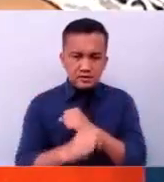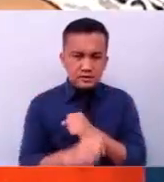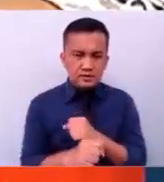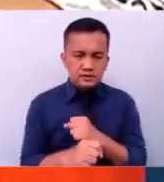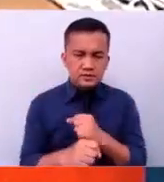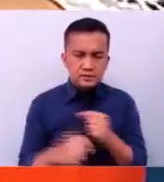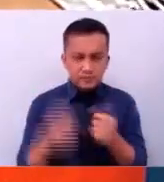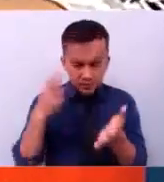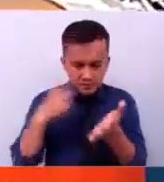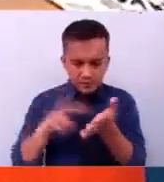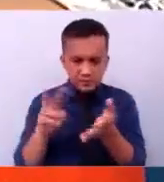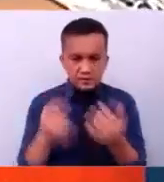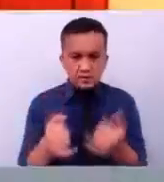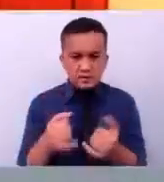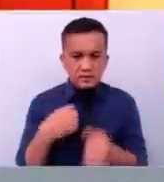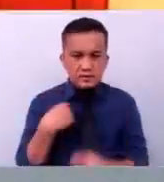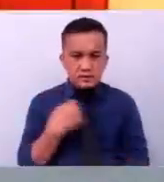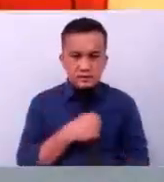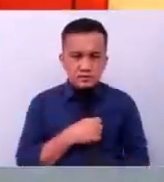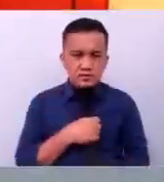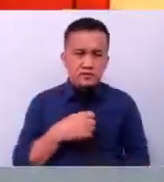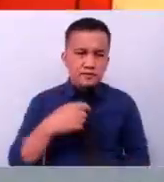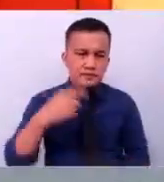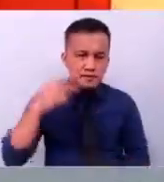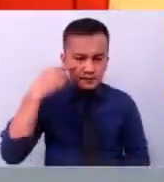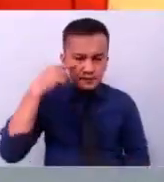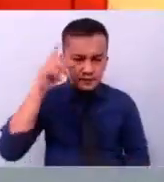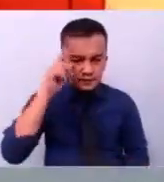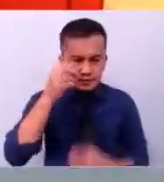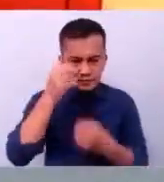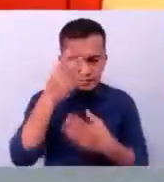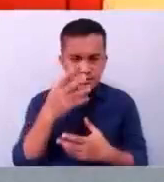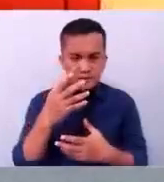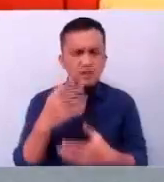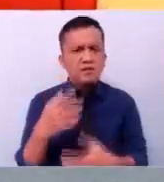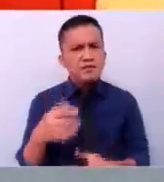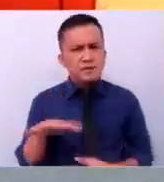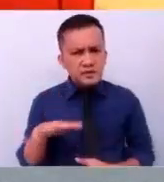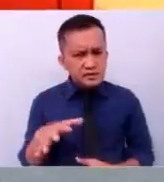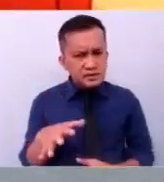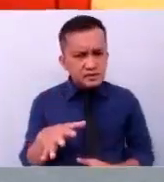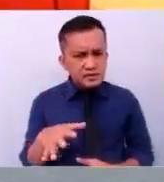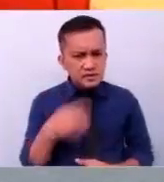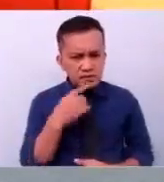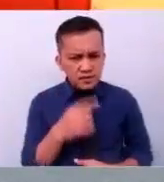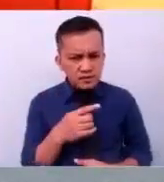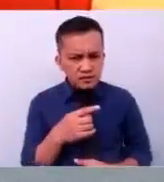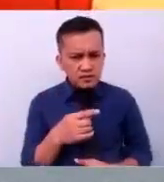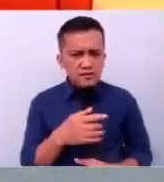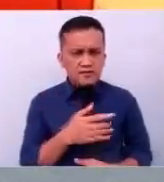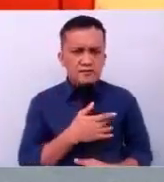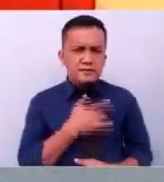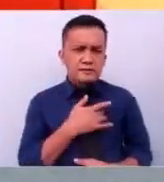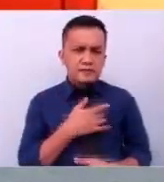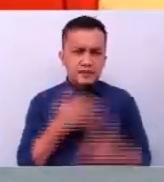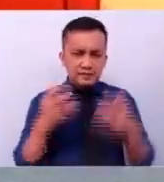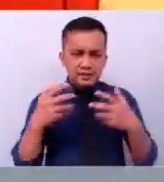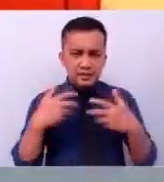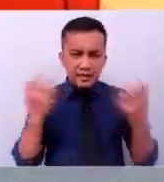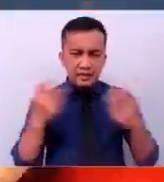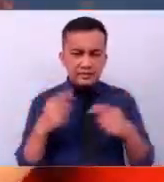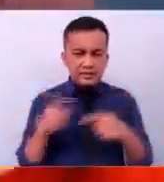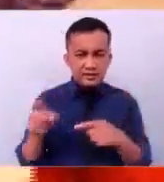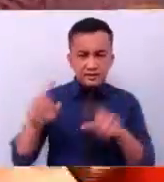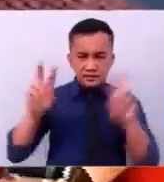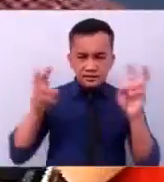Pinapavalidate daw sa ngayon ni Senator Lacson ang nakuha nilang impormasyon, lalo't tila may tinatablan daw sa kanilang slogan. Wala mang binanggit na pangalan